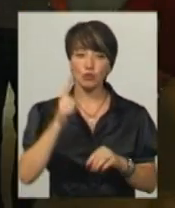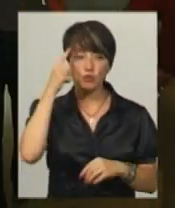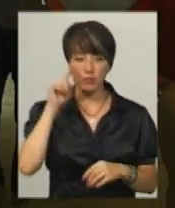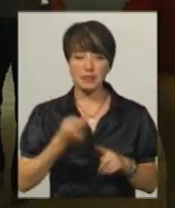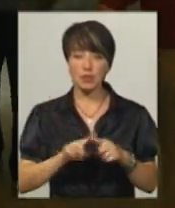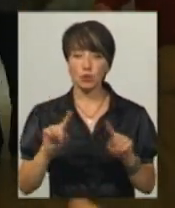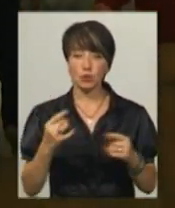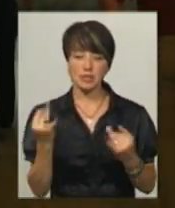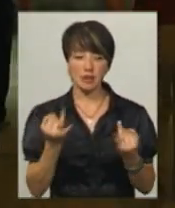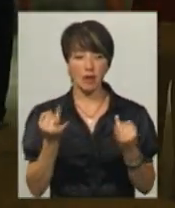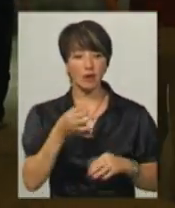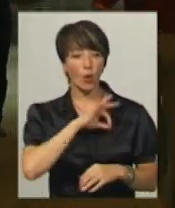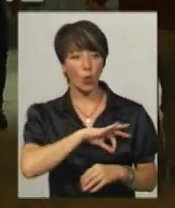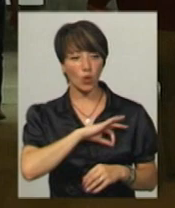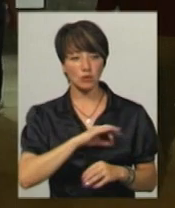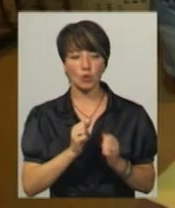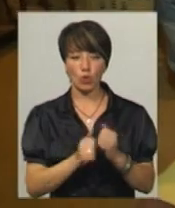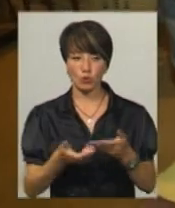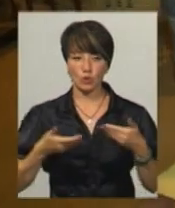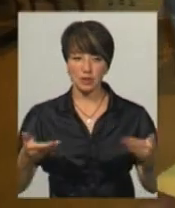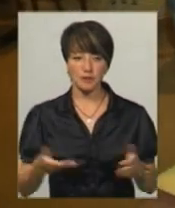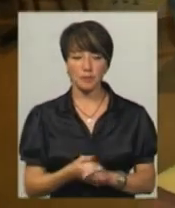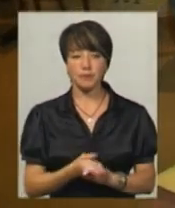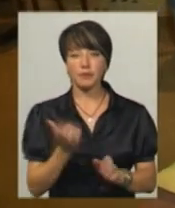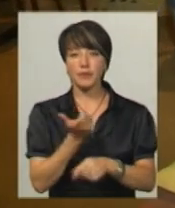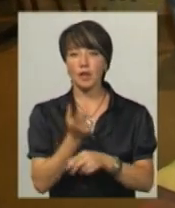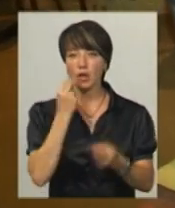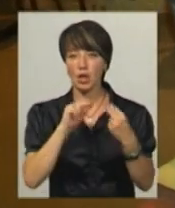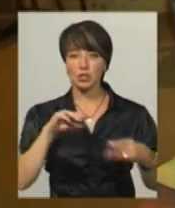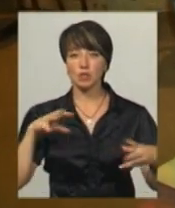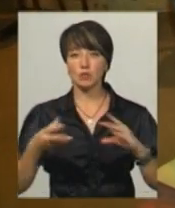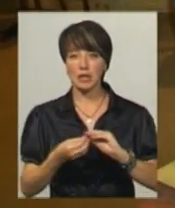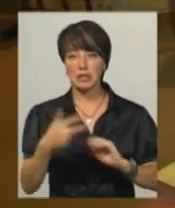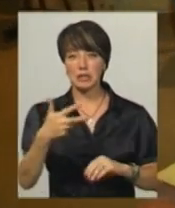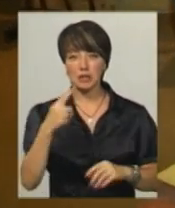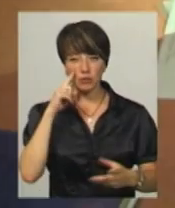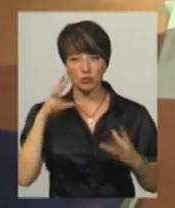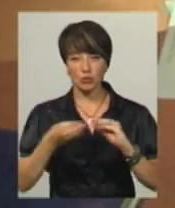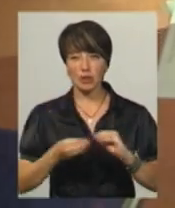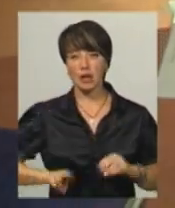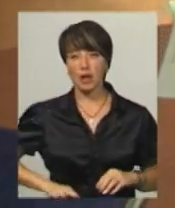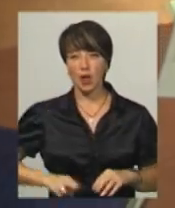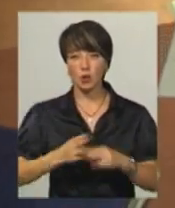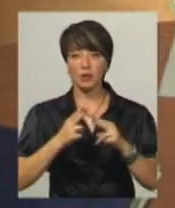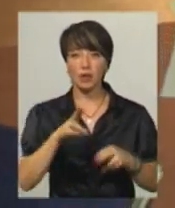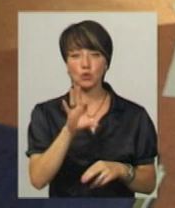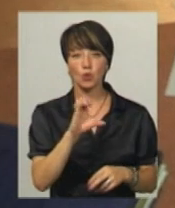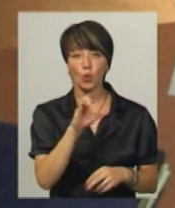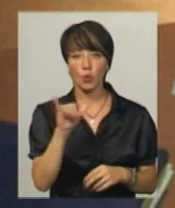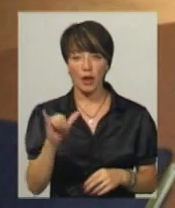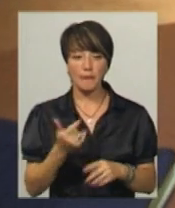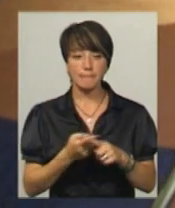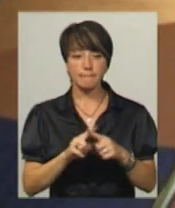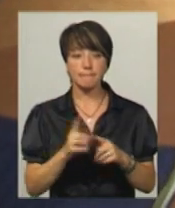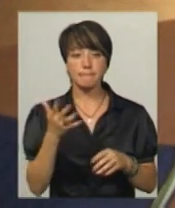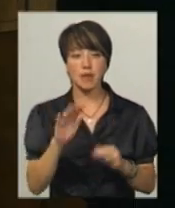Це дуже цікаво і навіть корисно для кожного з нас. Найкращі результати – 30 очок у директора Дунаєвецького ЦОУ. На 5 менше настріляв Михайло